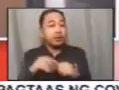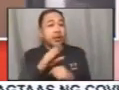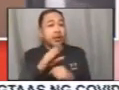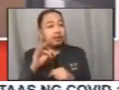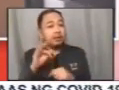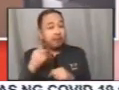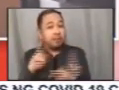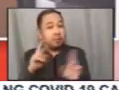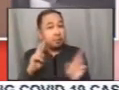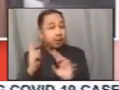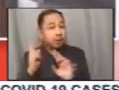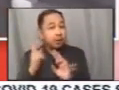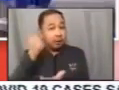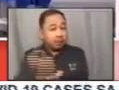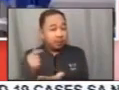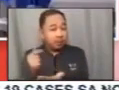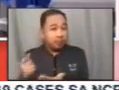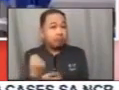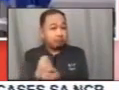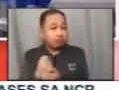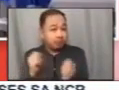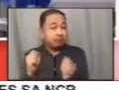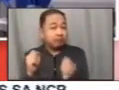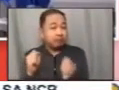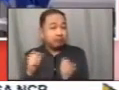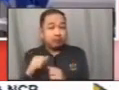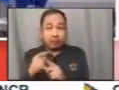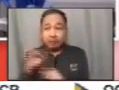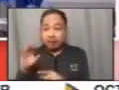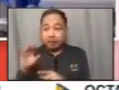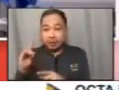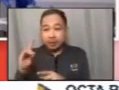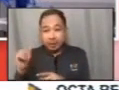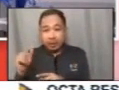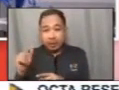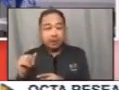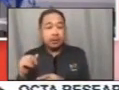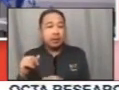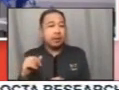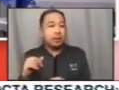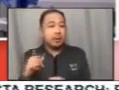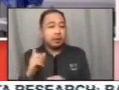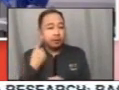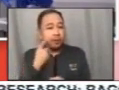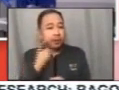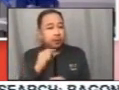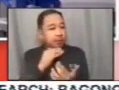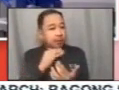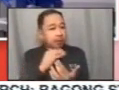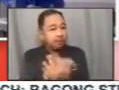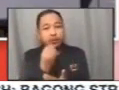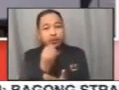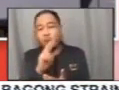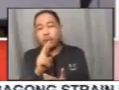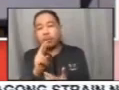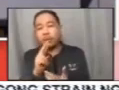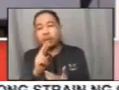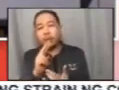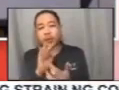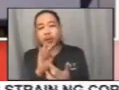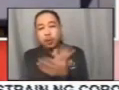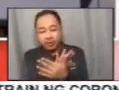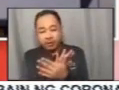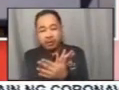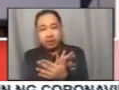ngayon, according sa FDA, ang nag-apply lang for emergency use authorization, yun nga